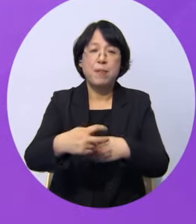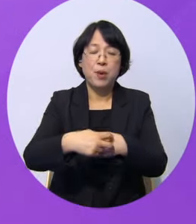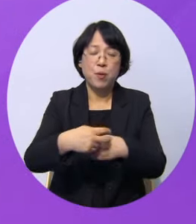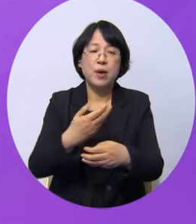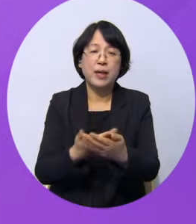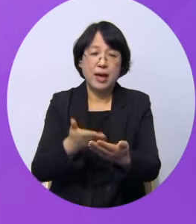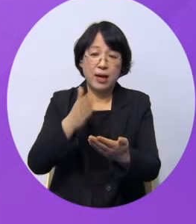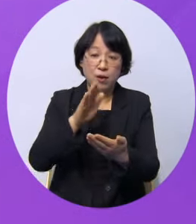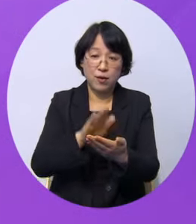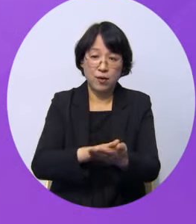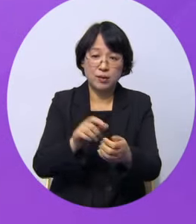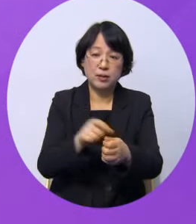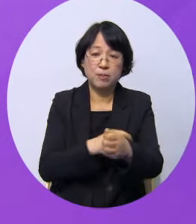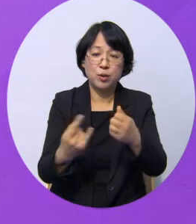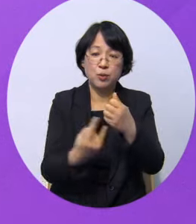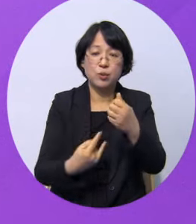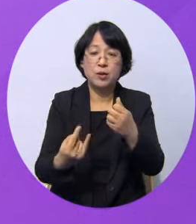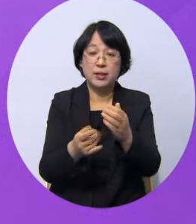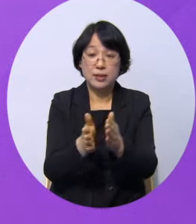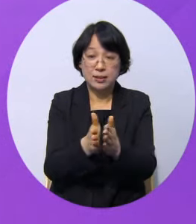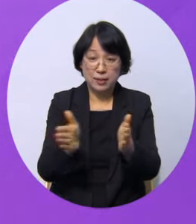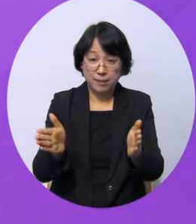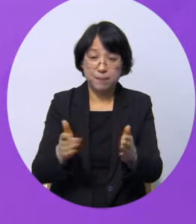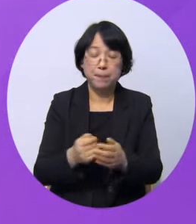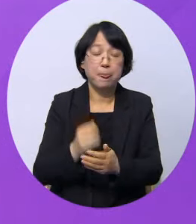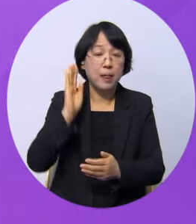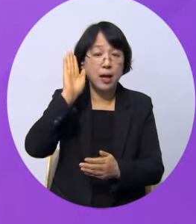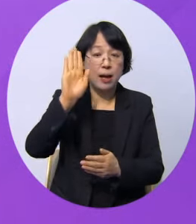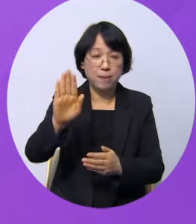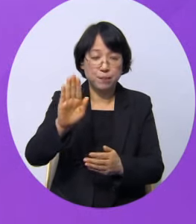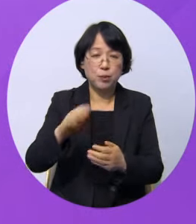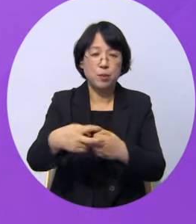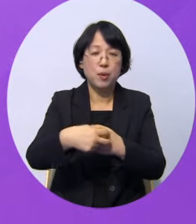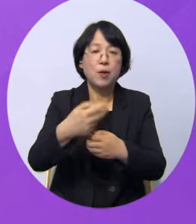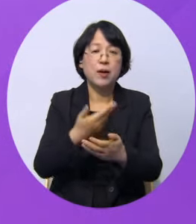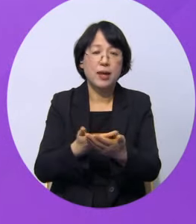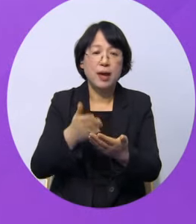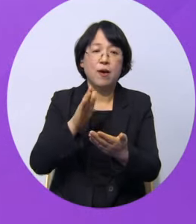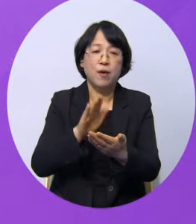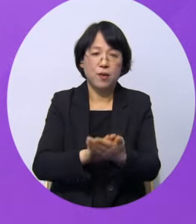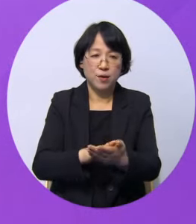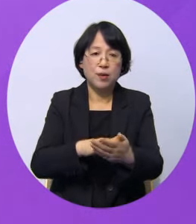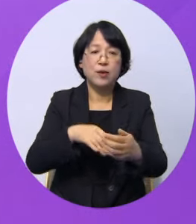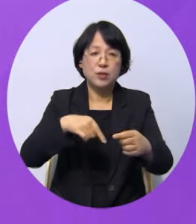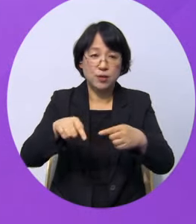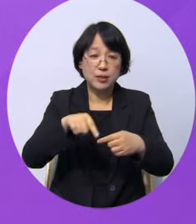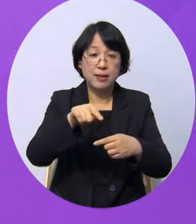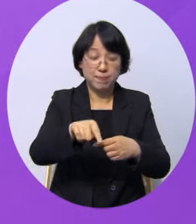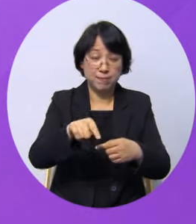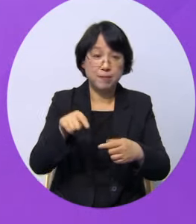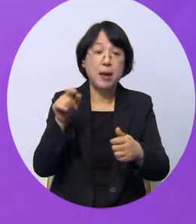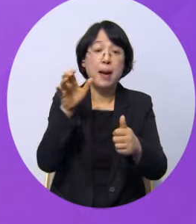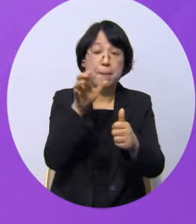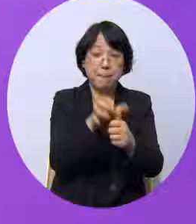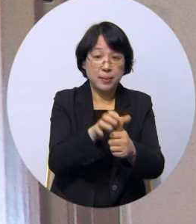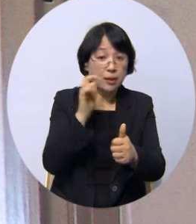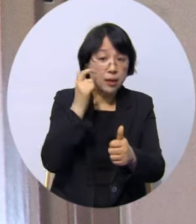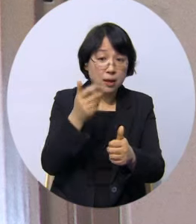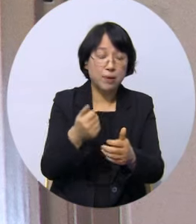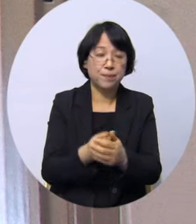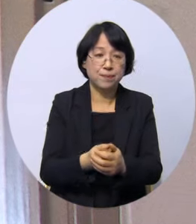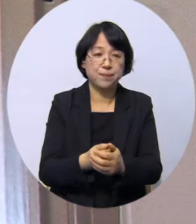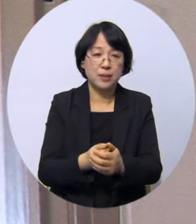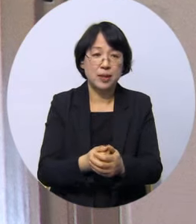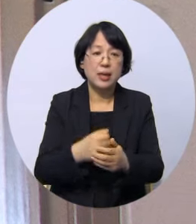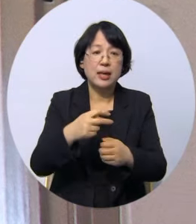위원회가 출범한다는 소식인데 앞으로 의료 개혁 정책을 여기서 이끌어가게 되는 건가요네 의대 증원을 포함해서